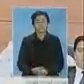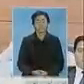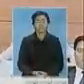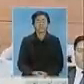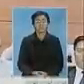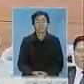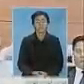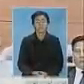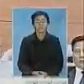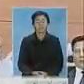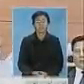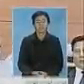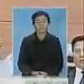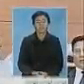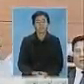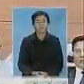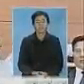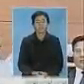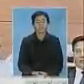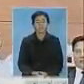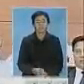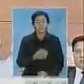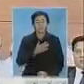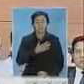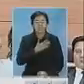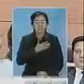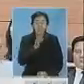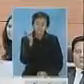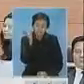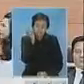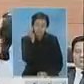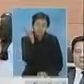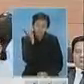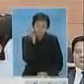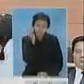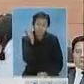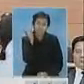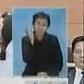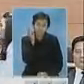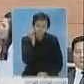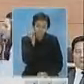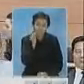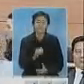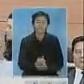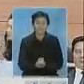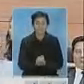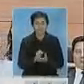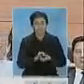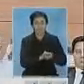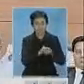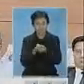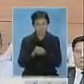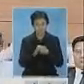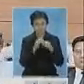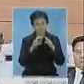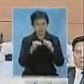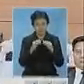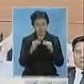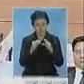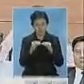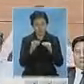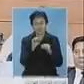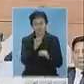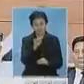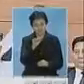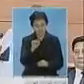กระผมสดับกรับฟังแล้วก็ให้ความร่วมมือกับการประชุมของสภานี้